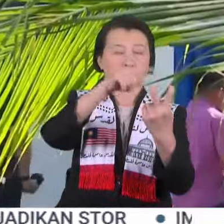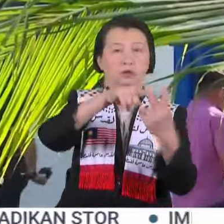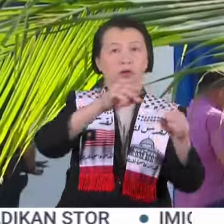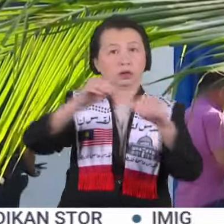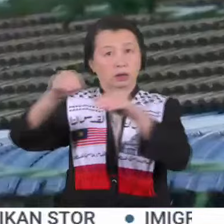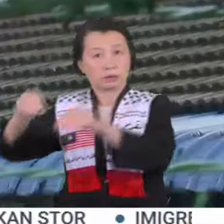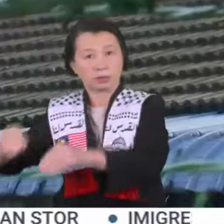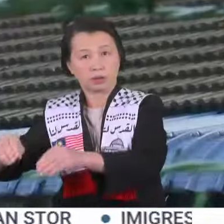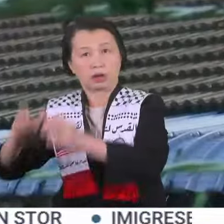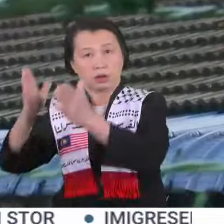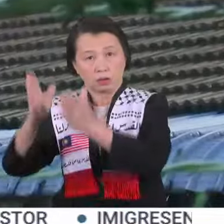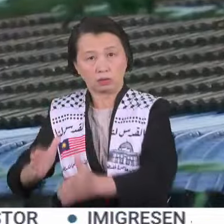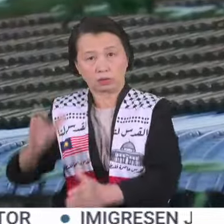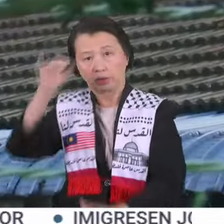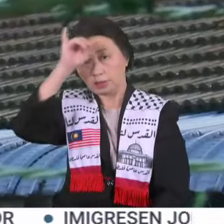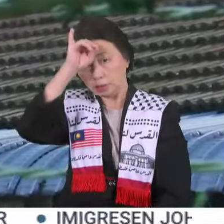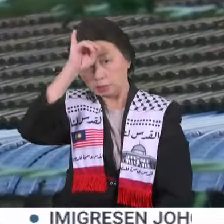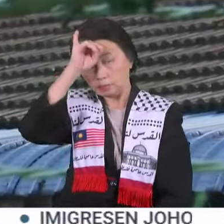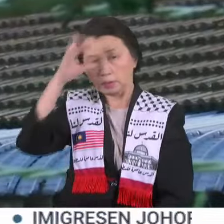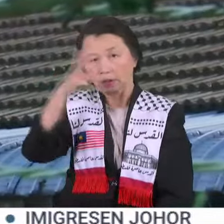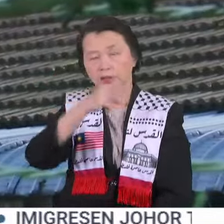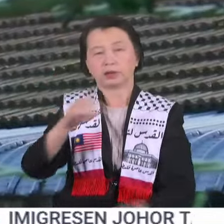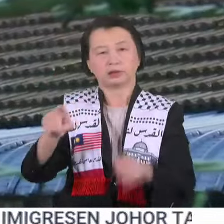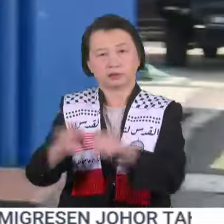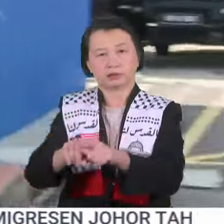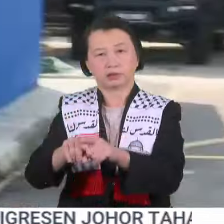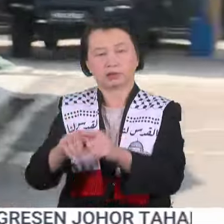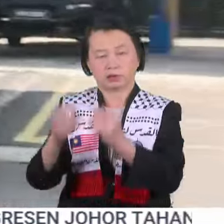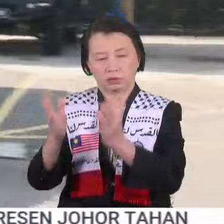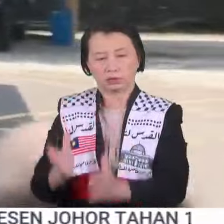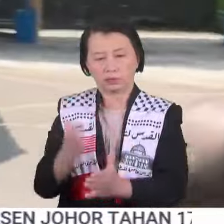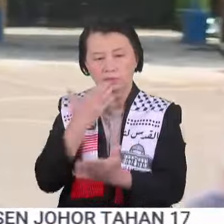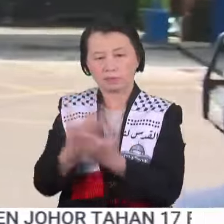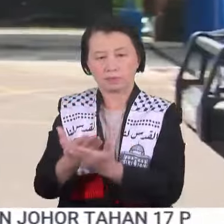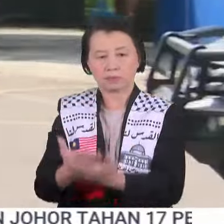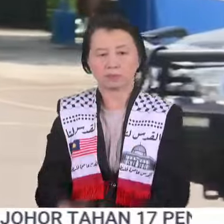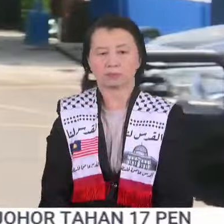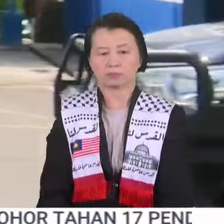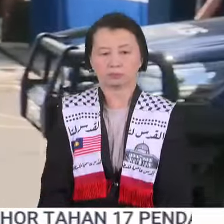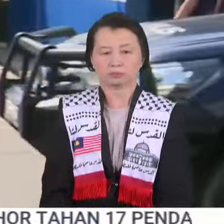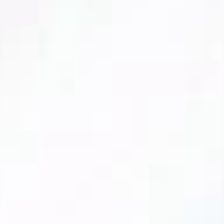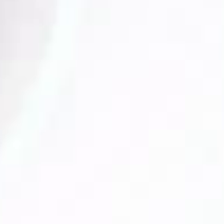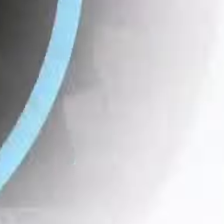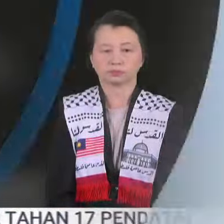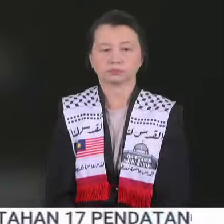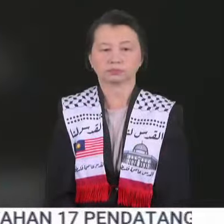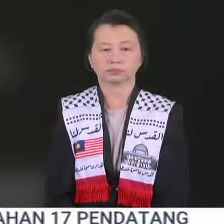ditempatkan dalam kalangan orang-orang beriman dan juga para syuhada.